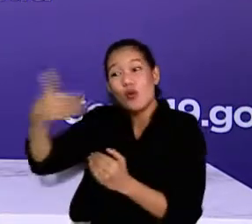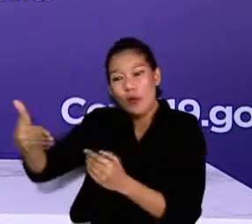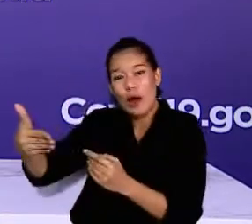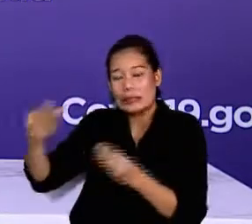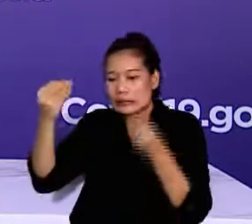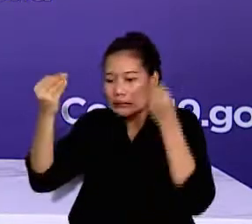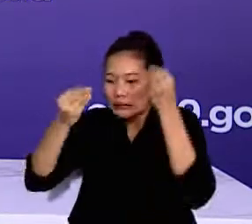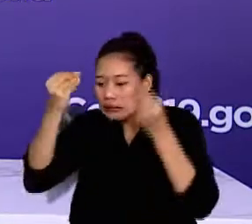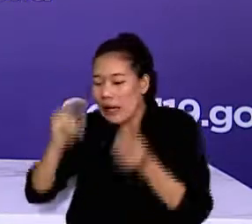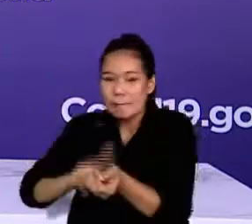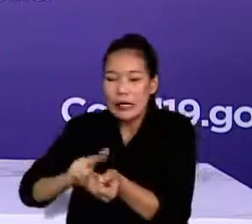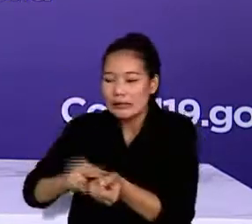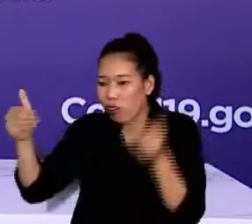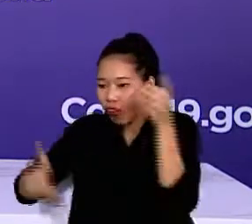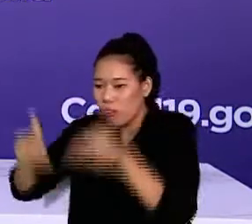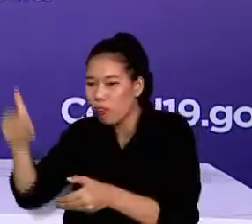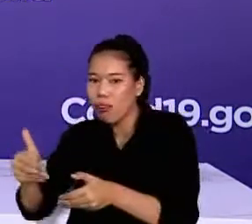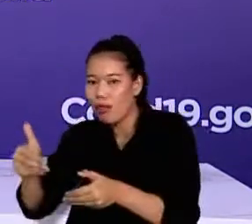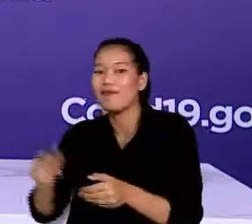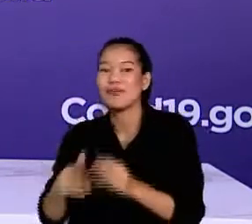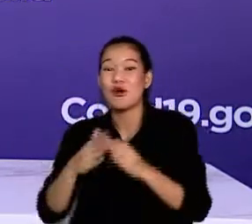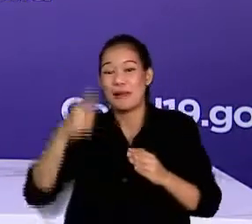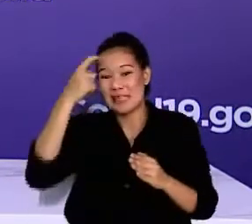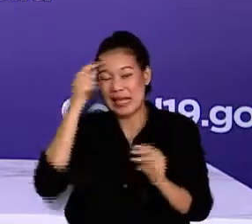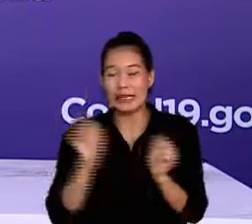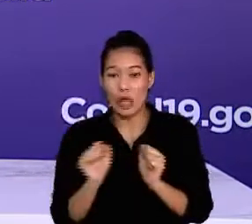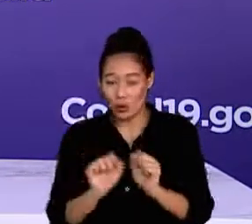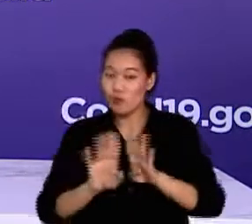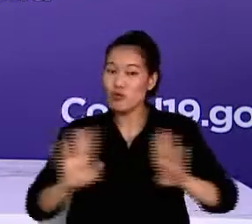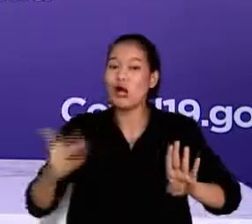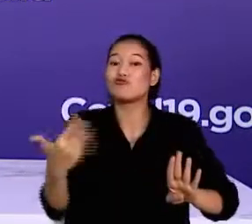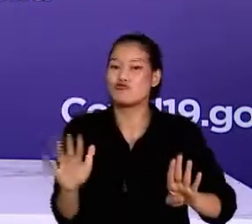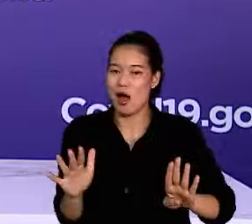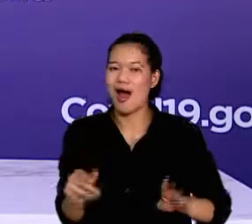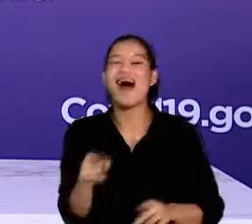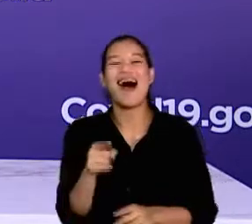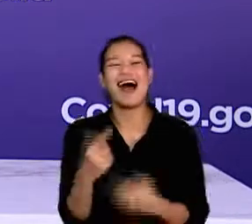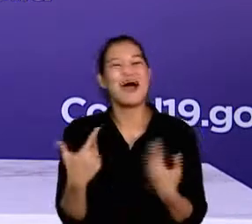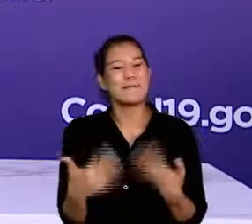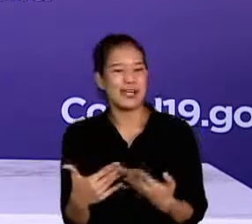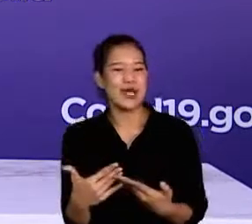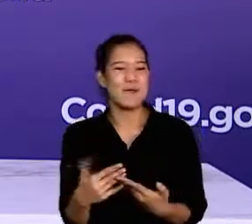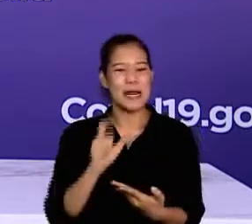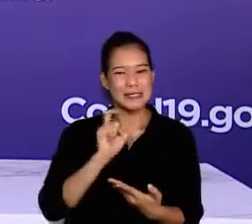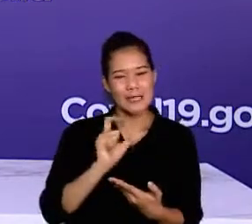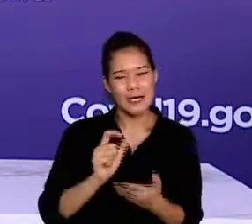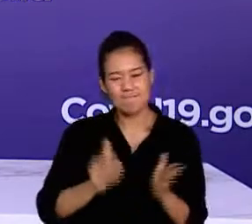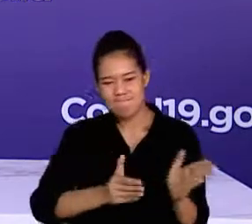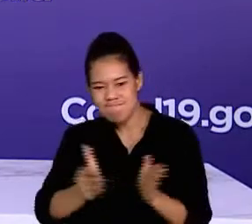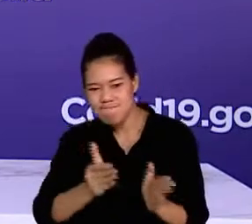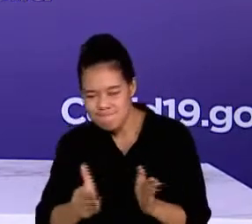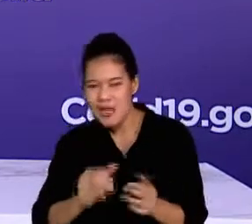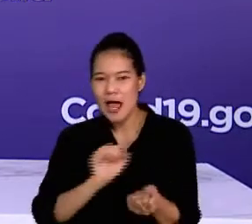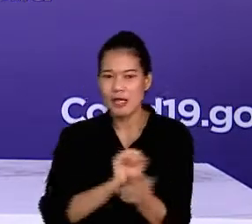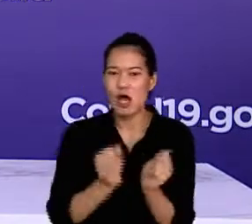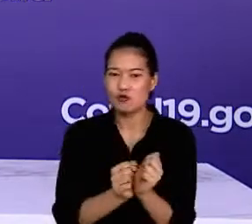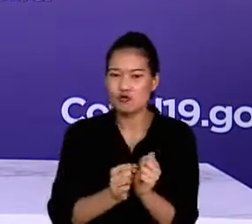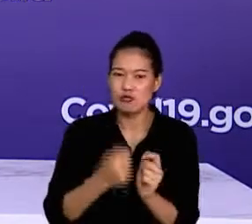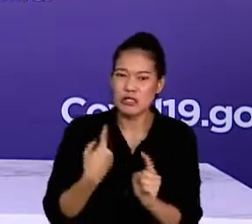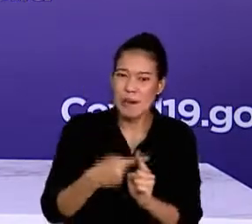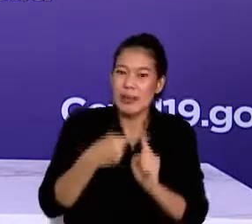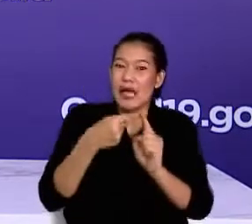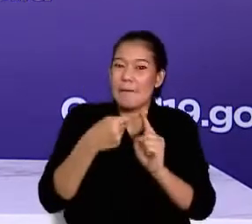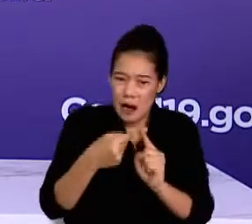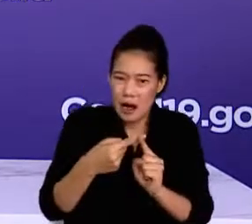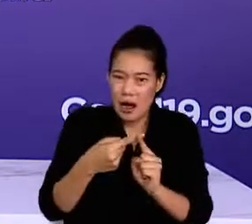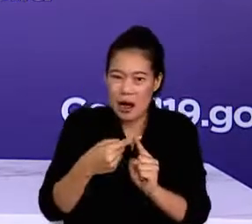kewalahan tangani pasien Rumah Sakit darurat pun sudah dibuka Bagaimana langkah Penanganannya agar lonjakan kasus yang terjadi